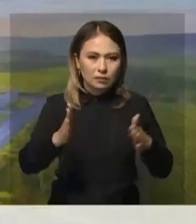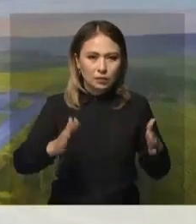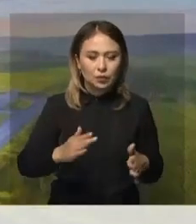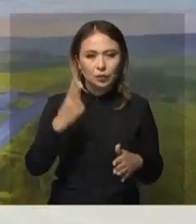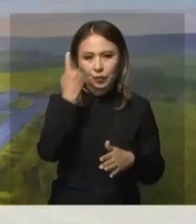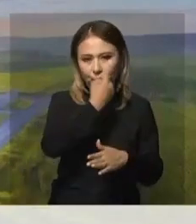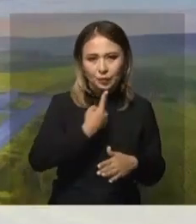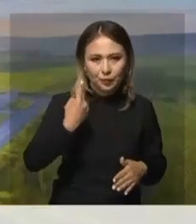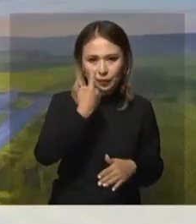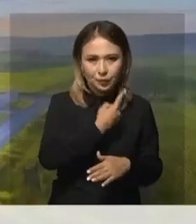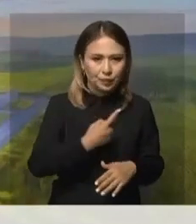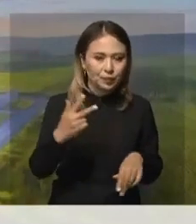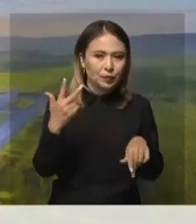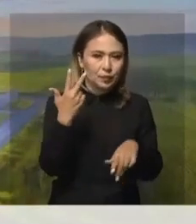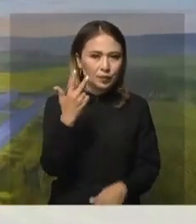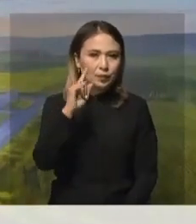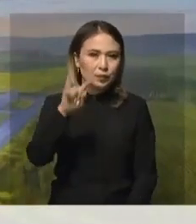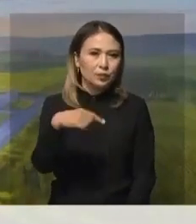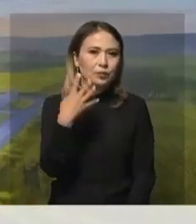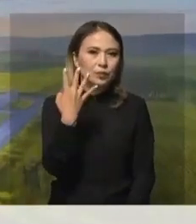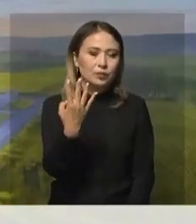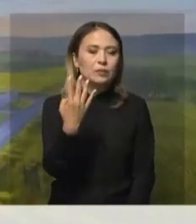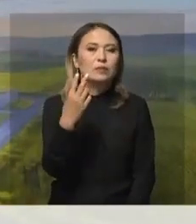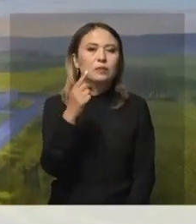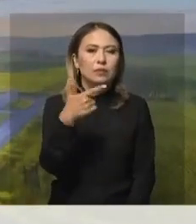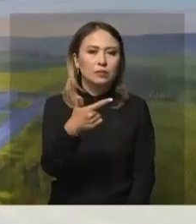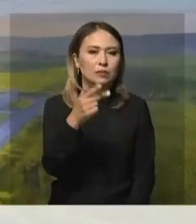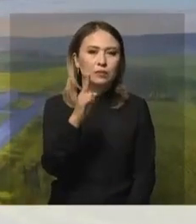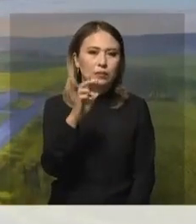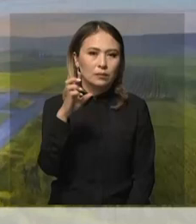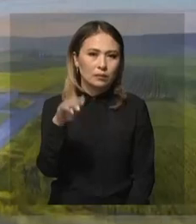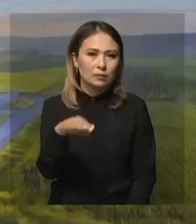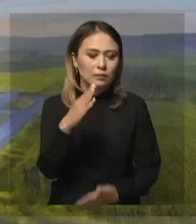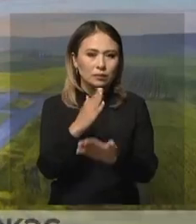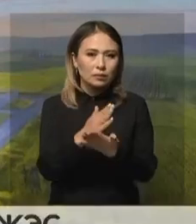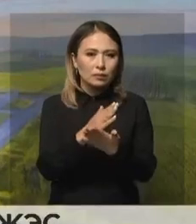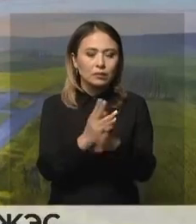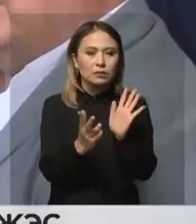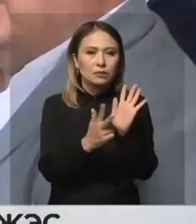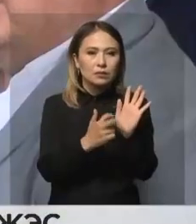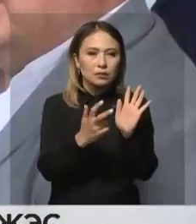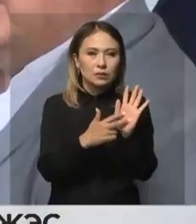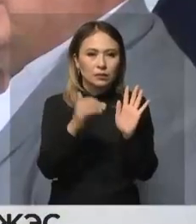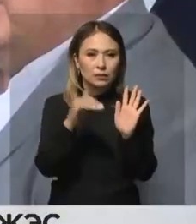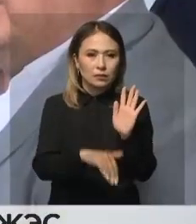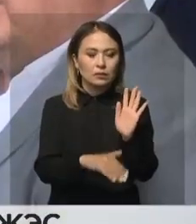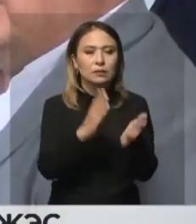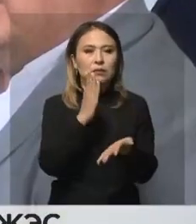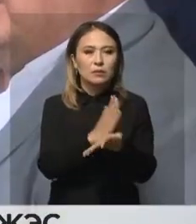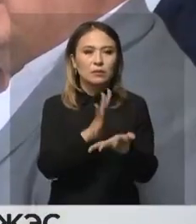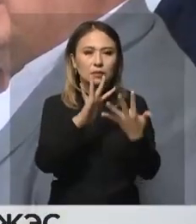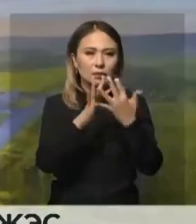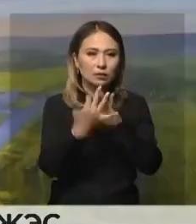жылына шамамен 3-4 миллиард киловатт сағат электроэнергия береді. Ол 800 мың үй ауыл